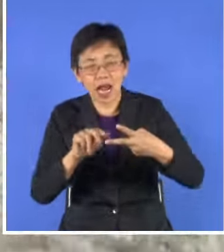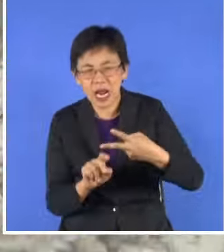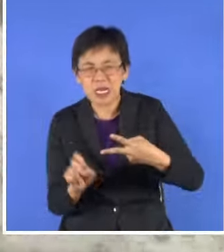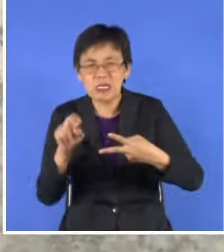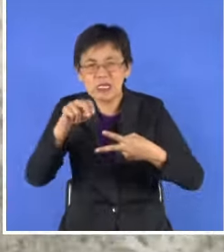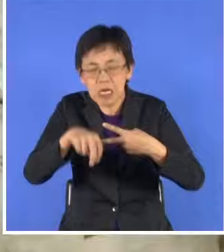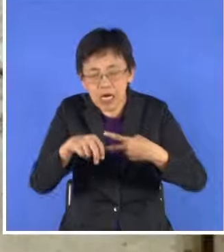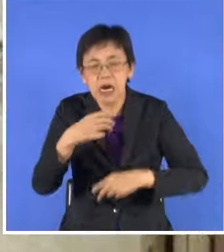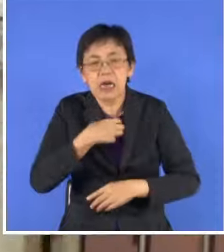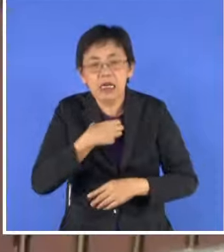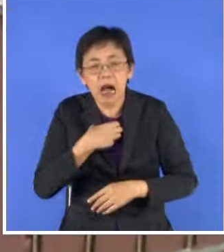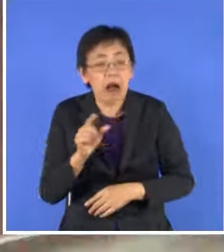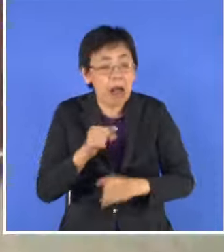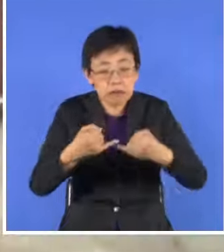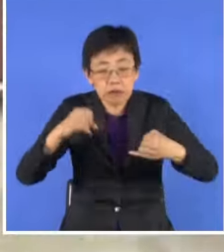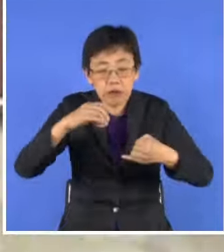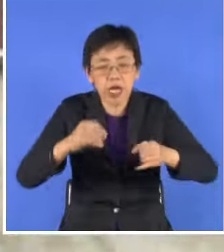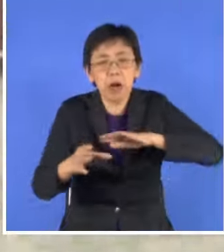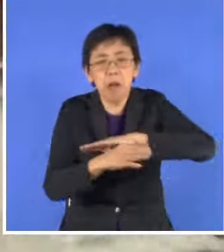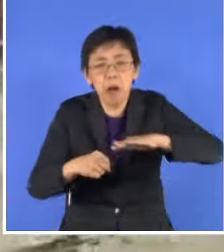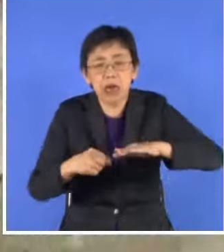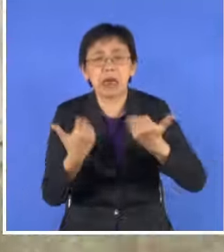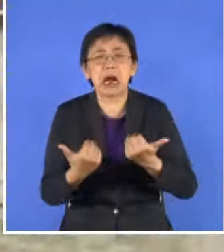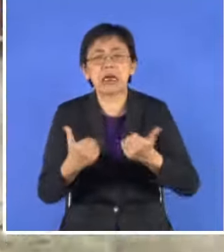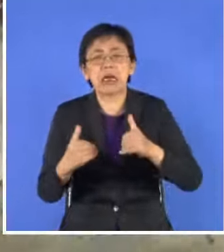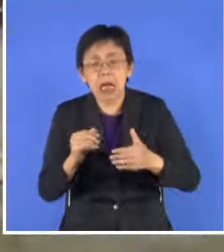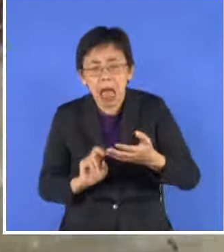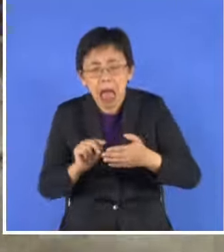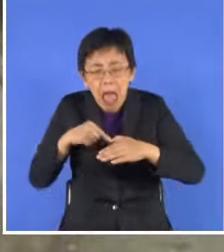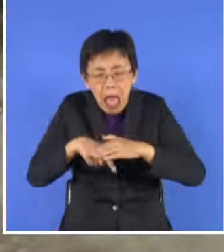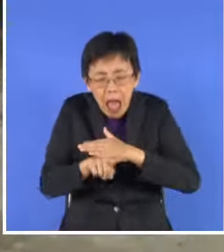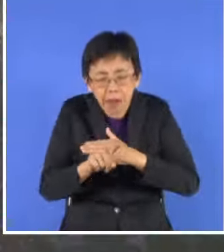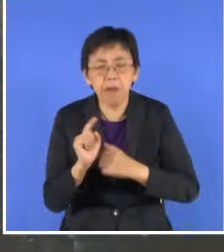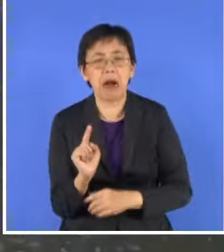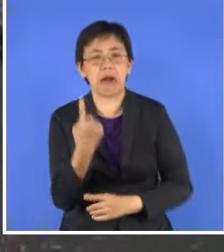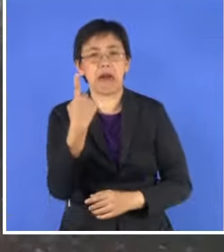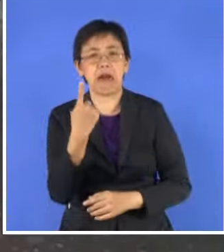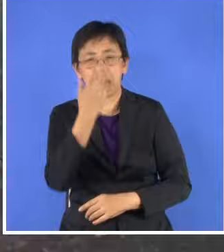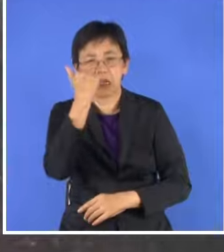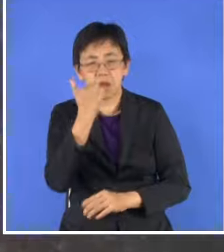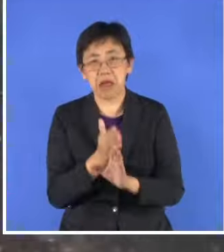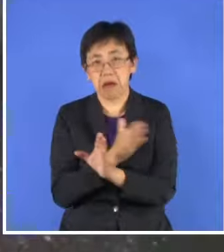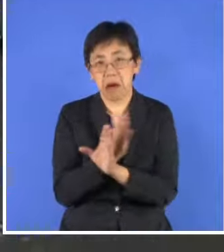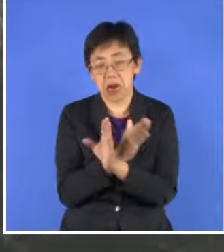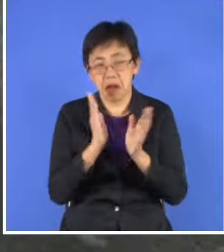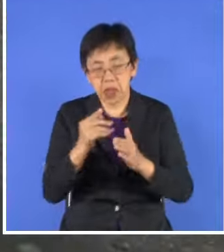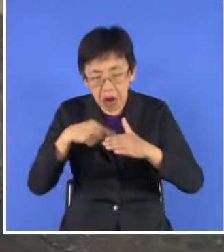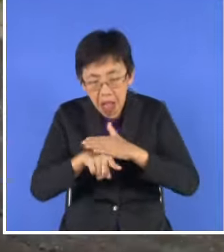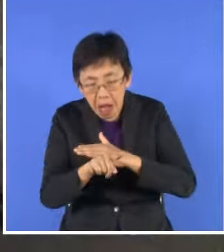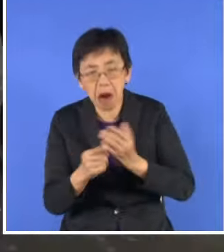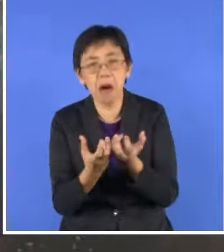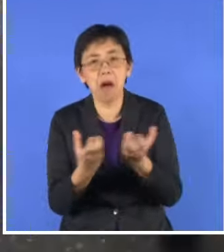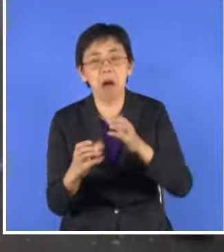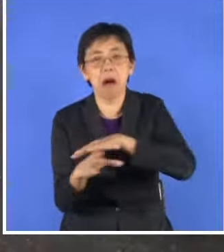ไฟในโกดังอ่ะจริงๆแต่ทำเป็นครั้งแรกเลยนะเจ้าหน้าที่ไม่ปักใจเชื่อค่ะเพราะว่าก่อนหน้านี้ก็มีคนร้ายบุกเข้ามาขโมยทรัพย์สินใน